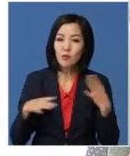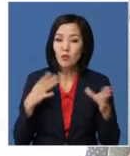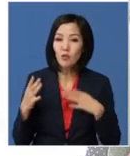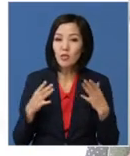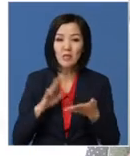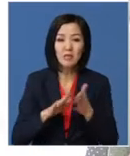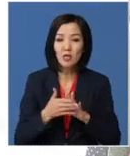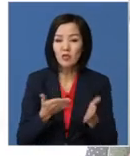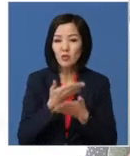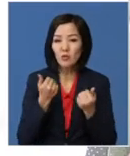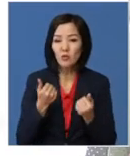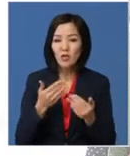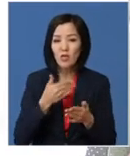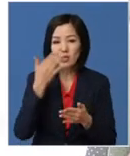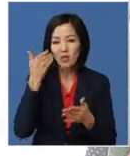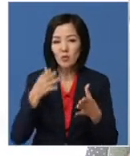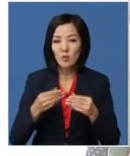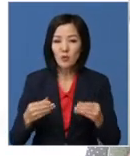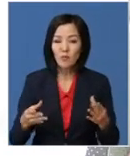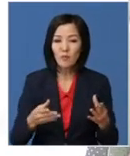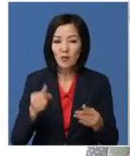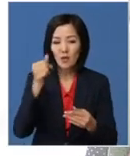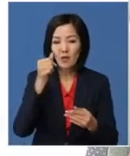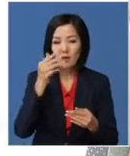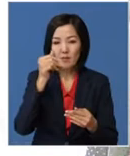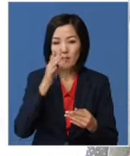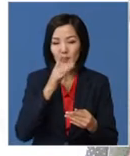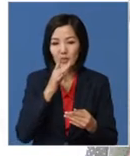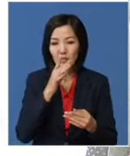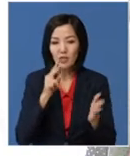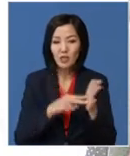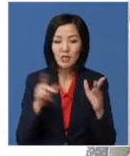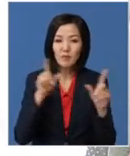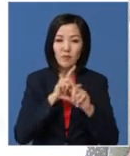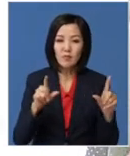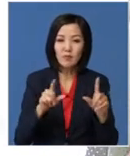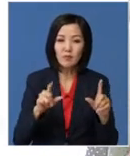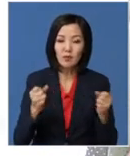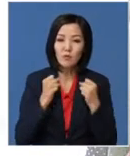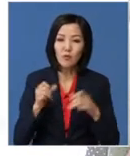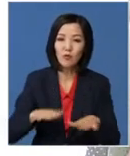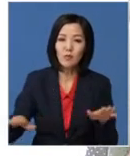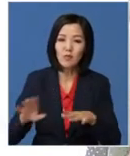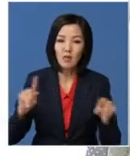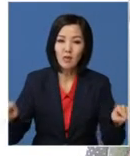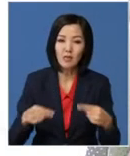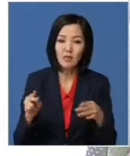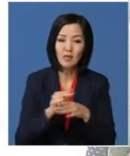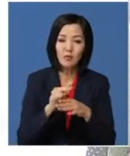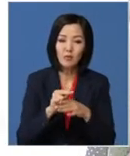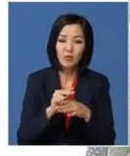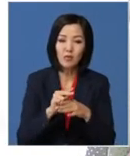жоқ. Жаз айларында, көктем айларында сондықтан біз 7 мектептің спорт площадкаларын қайта ремонтқа